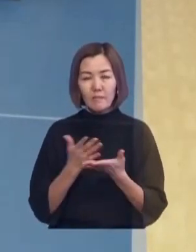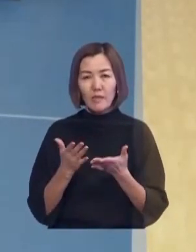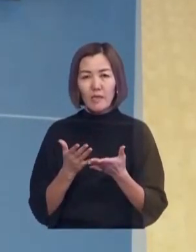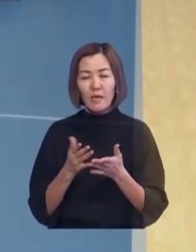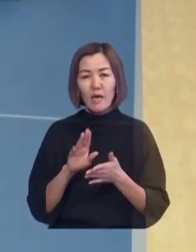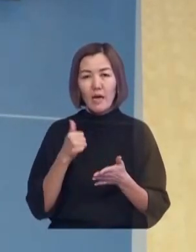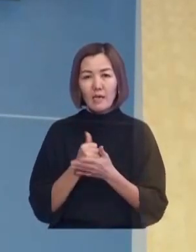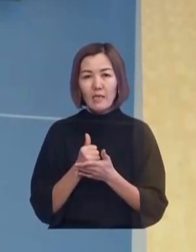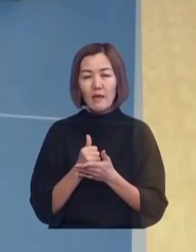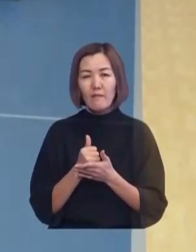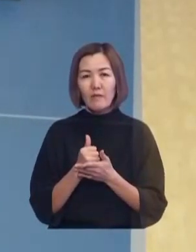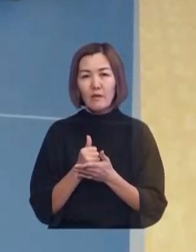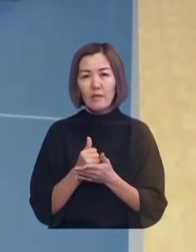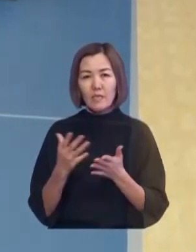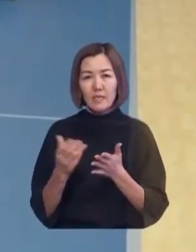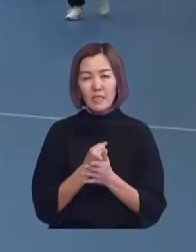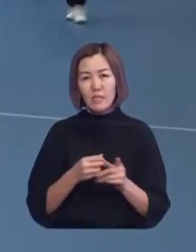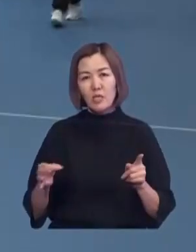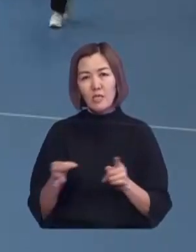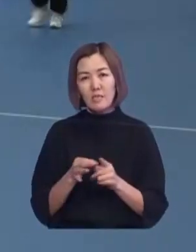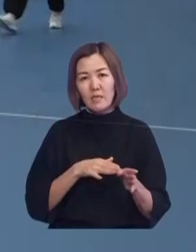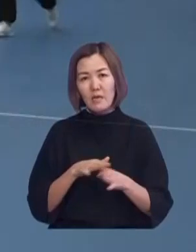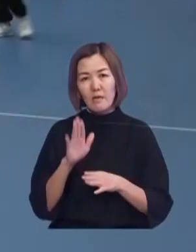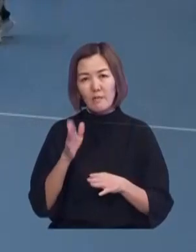а главное – волю к достижению цели.